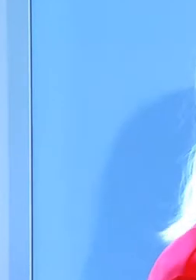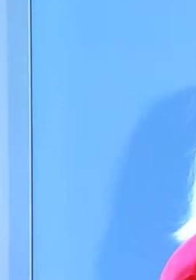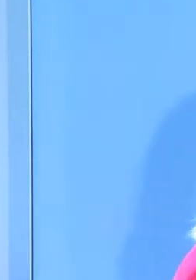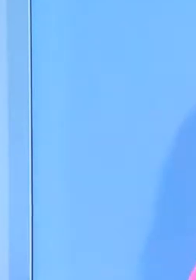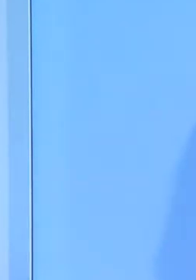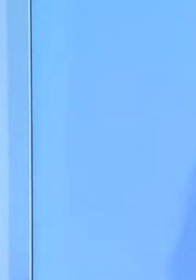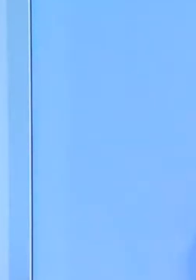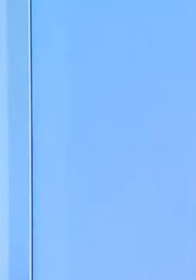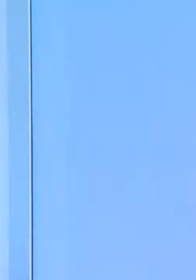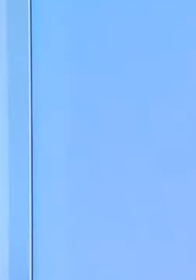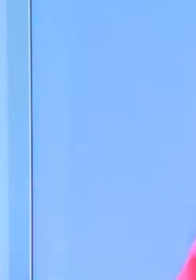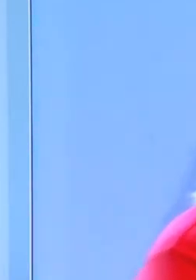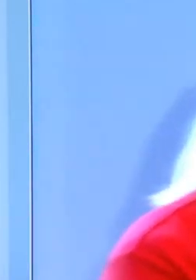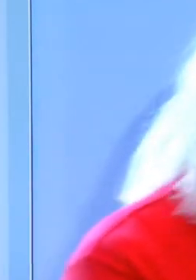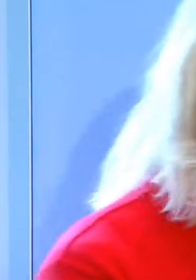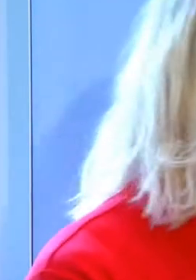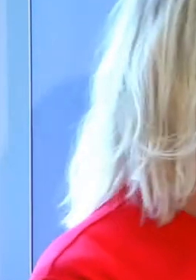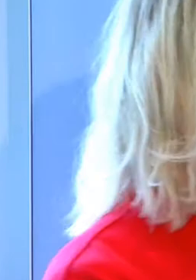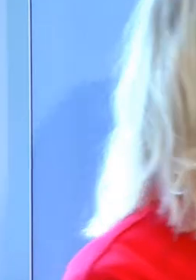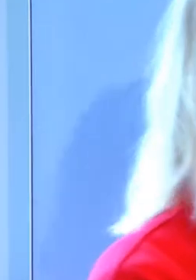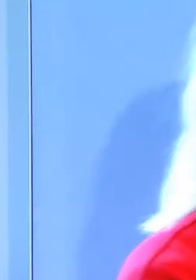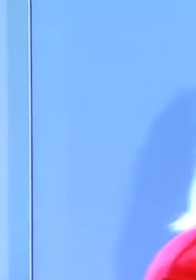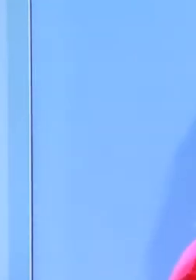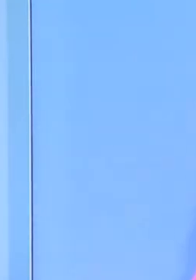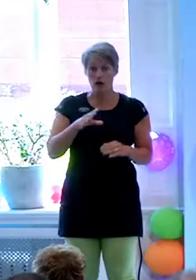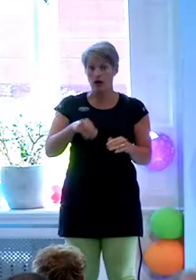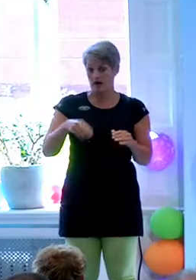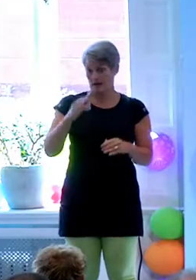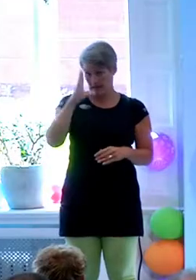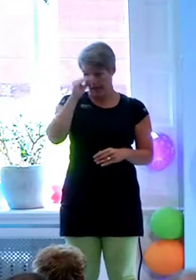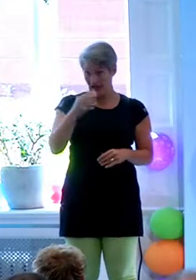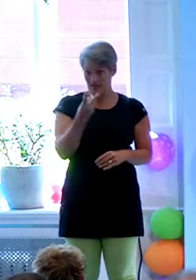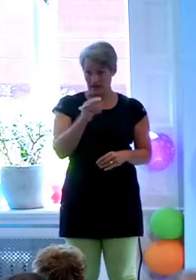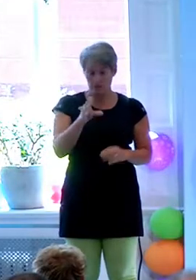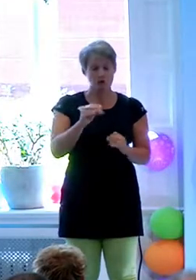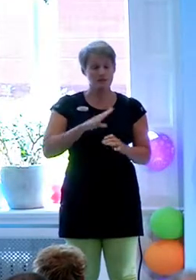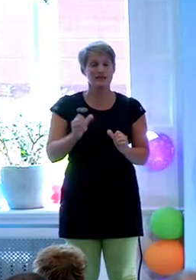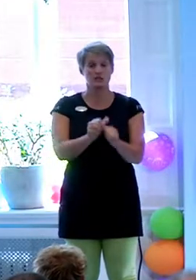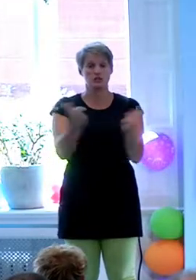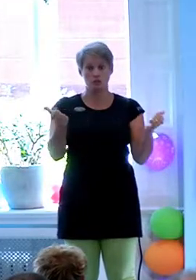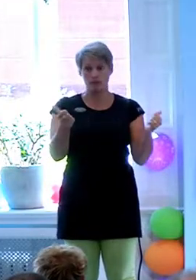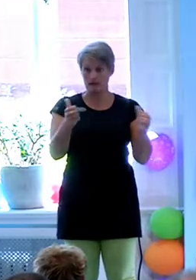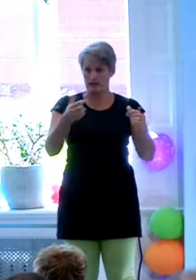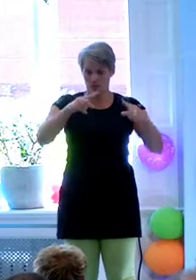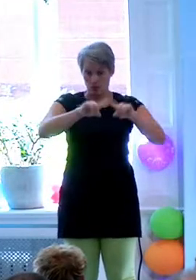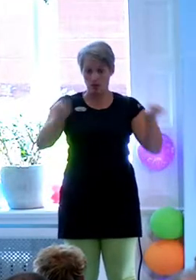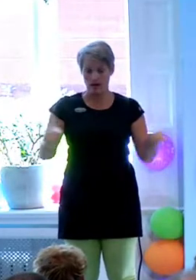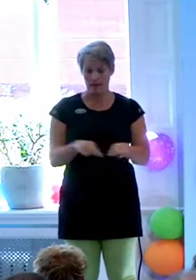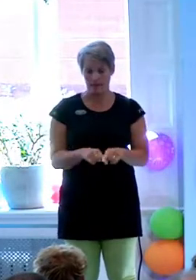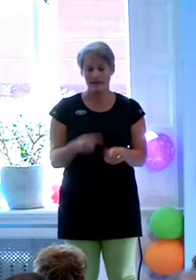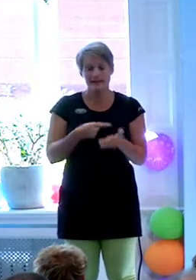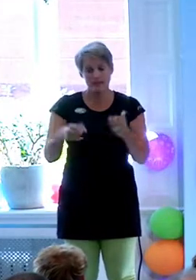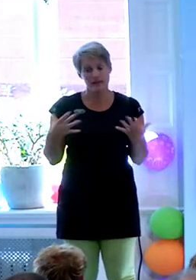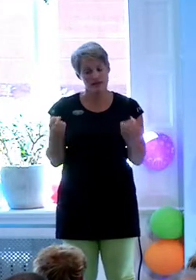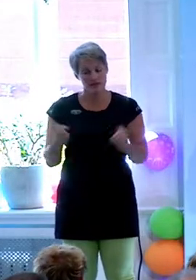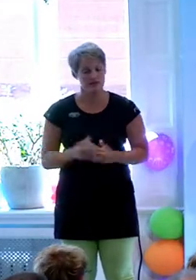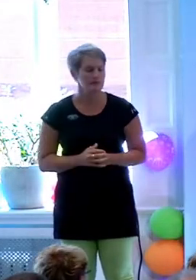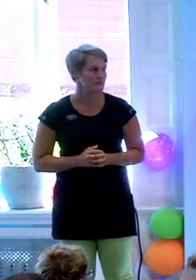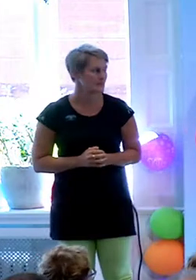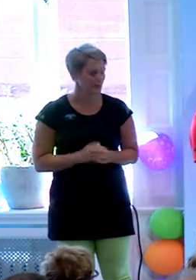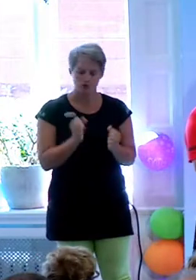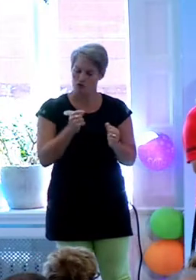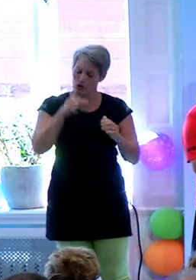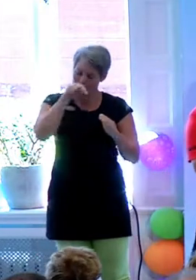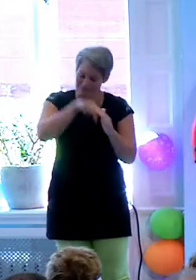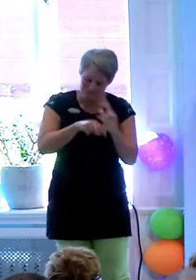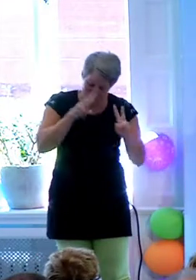ett signalvärde. Förra sommaren när det var herr-VM, då fanns det på storbildsskärmar. Så att namnet är väldigt viktigt. Mm, och vi ska inte gräva ner oss i den frågan